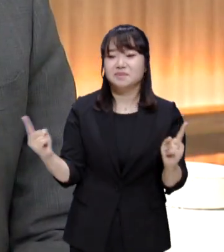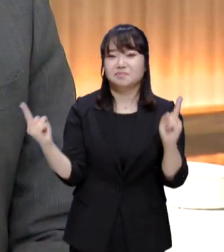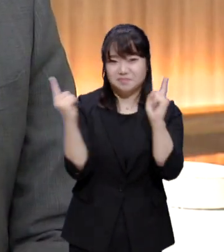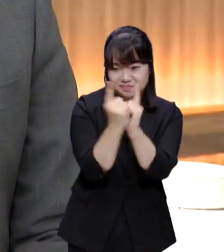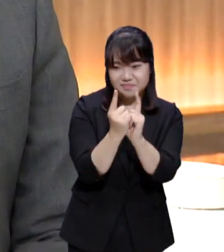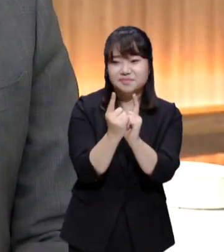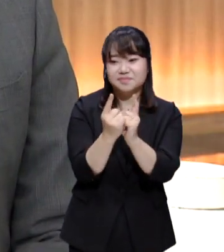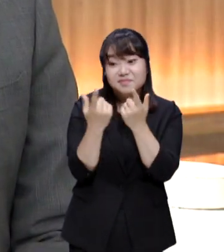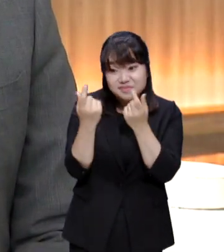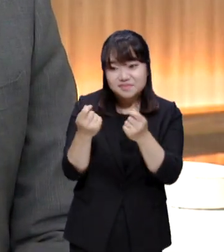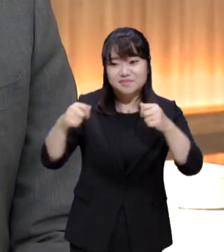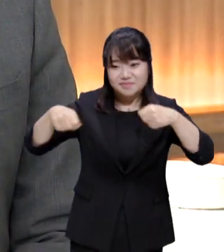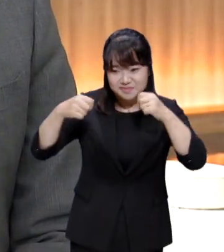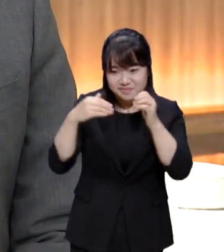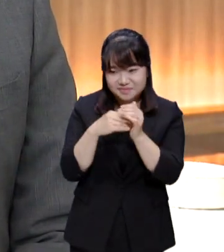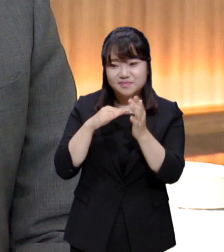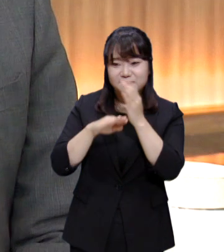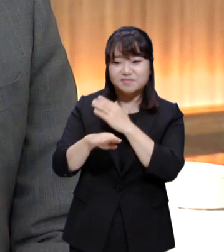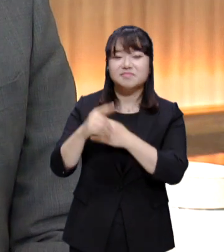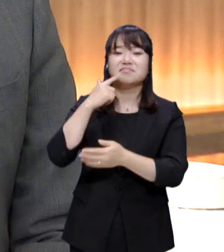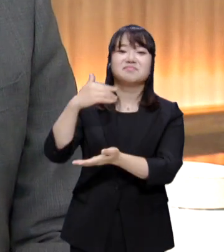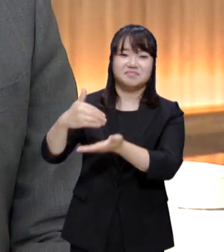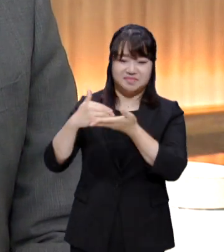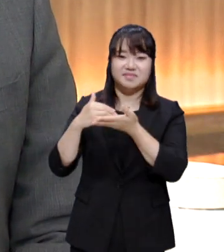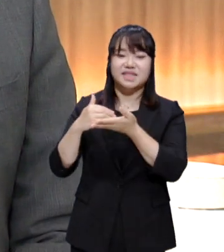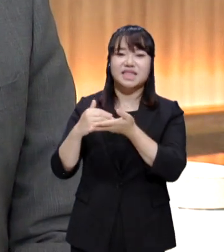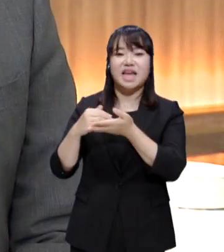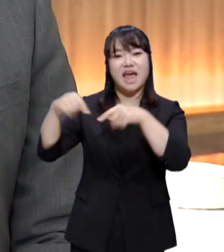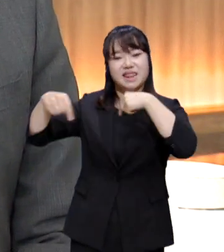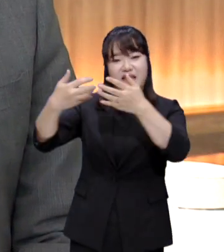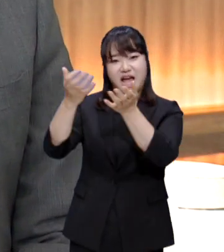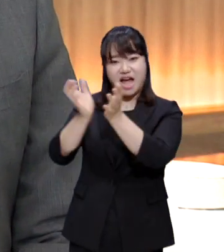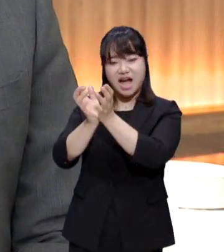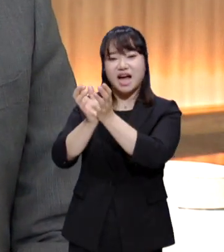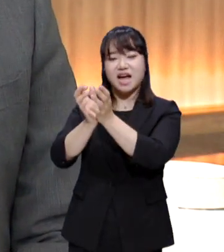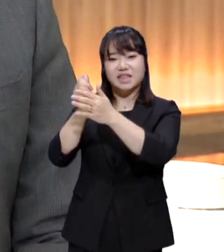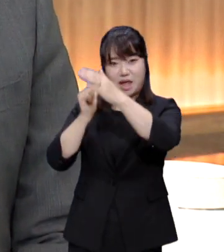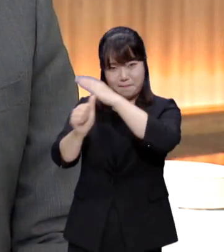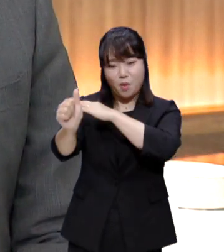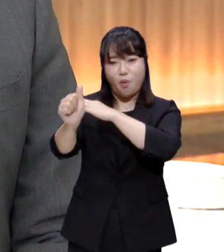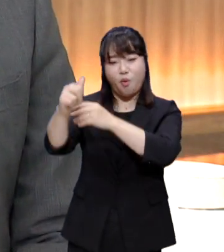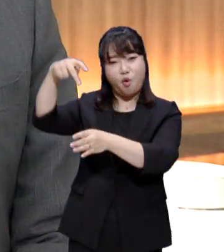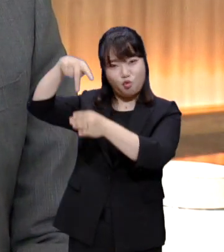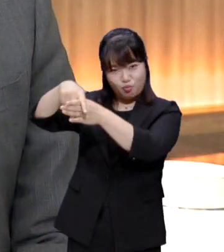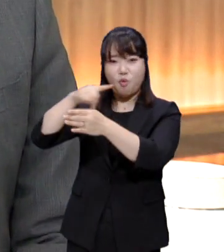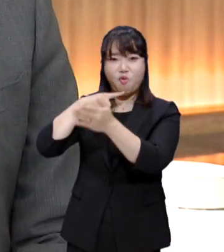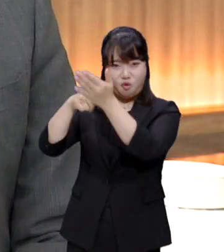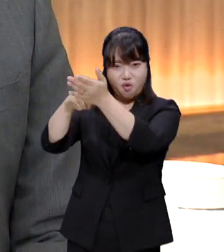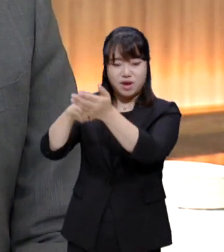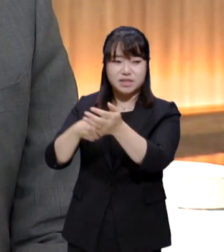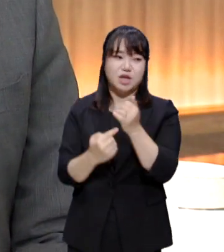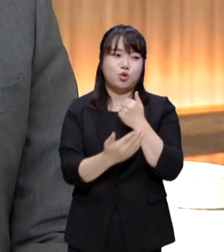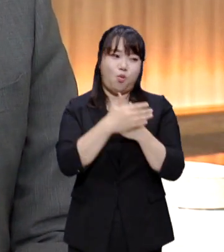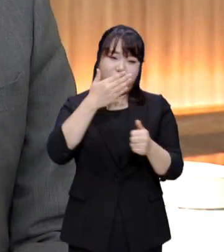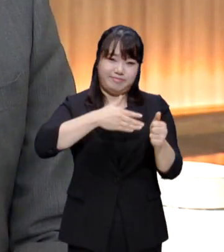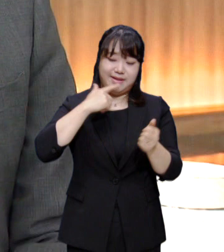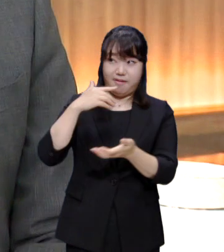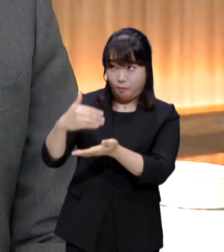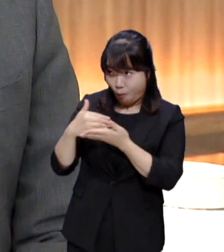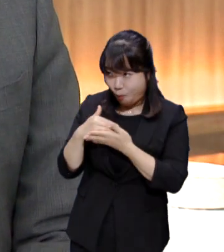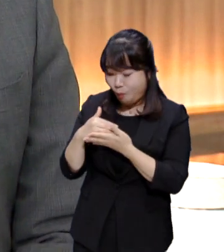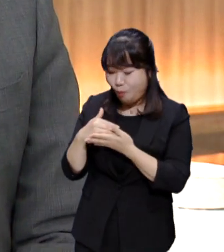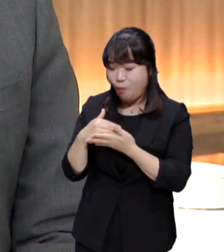또 시장님께서 이제 당대표 선거를 나가니 좀 뜻을 같이 했으면 좋겠습니다 하고 이제 얘기를